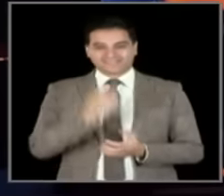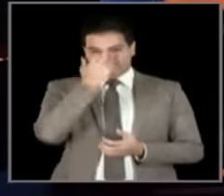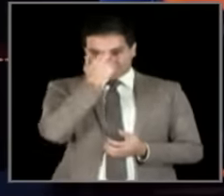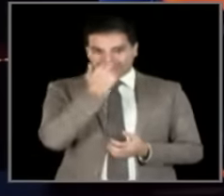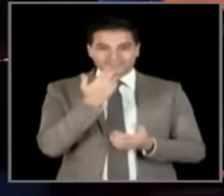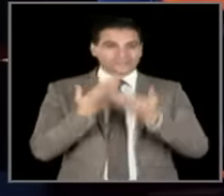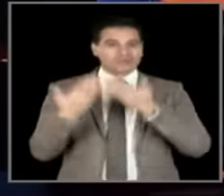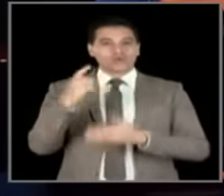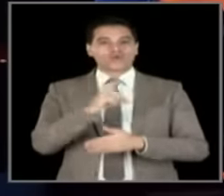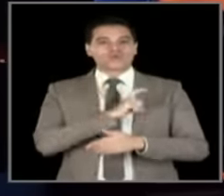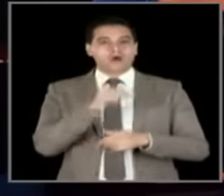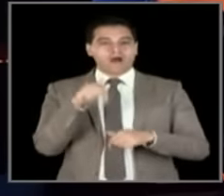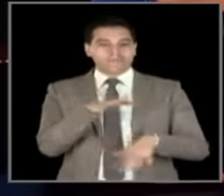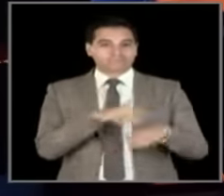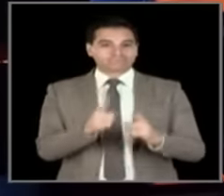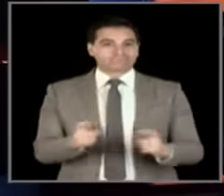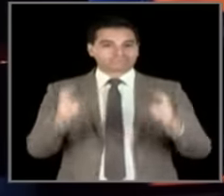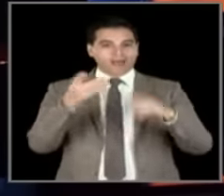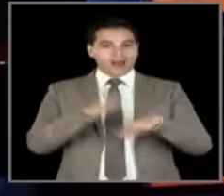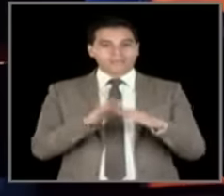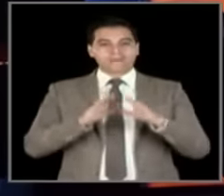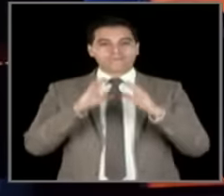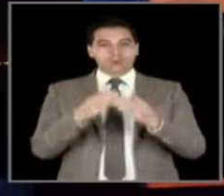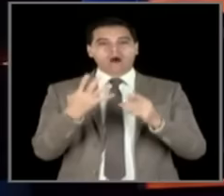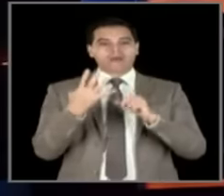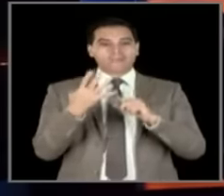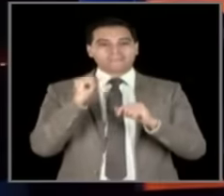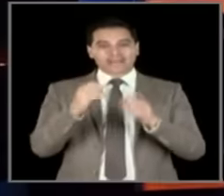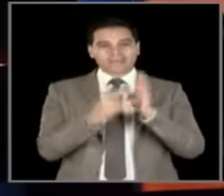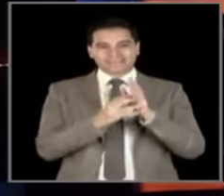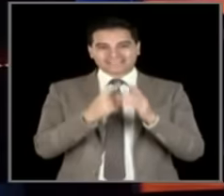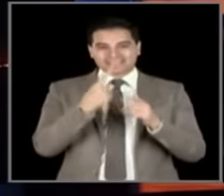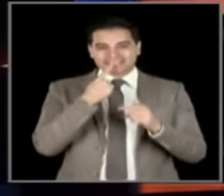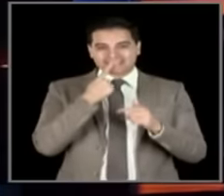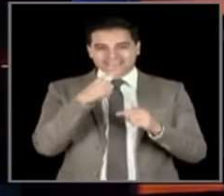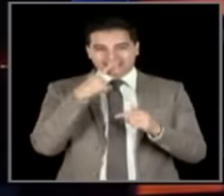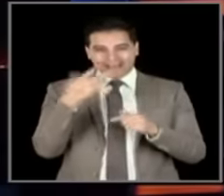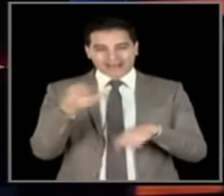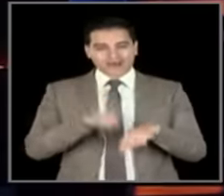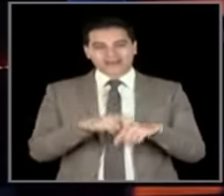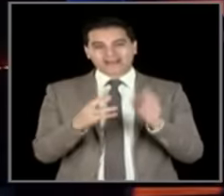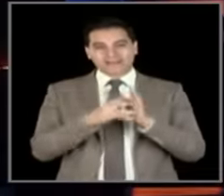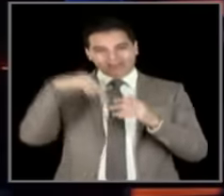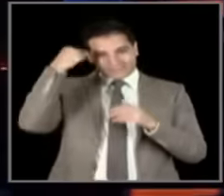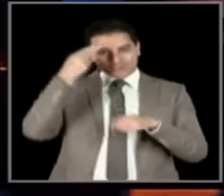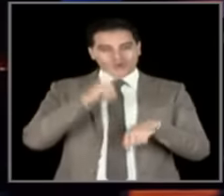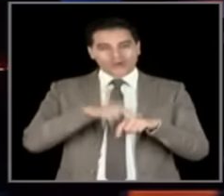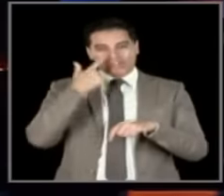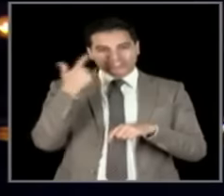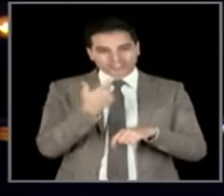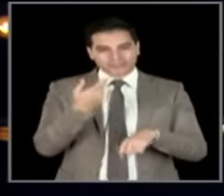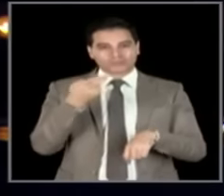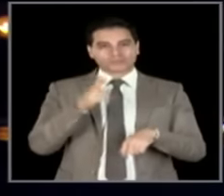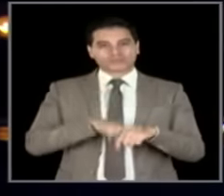النهاردة عندنا مباراة في المجموعة الرابعة واللي بتضم جامعة اسكندرية، جامعة كفر الشيخ، جامعة عين شمس، وجامعة